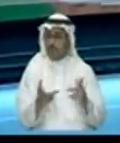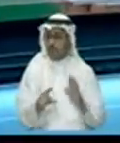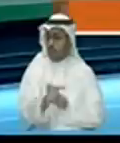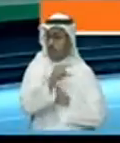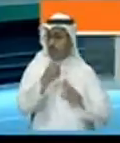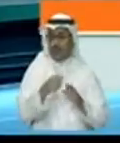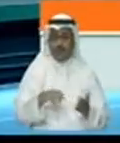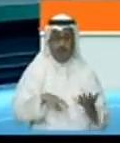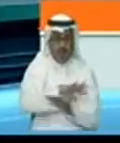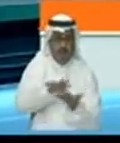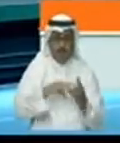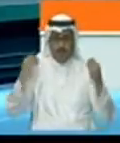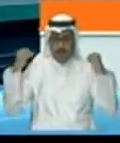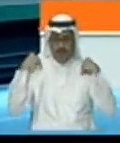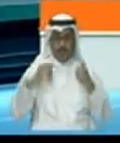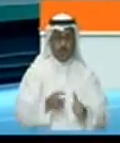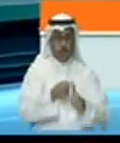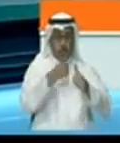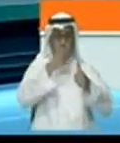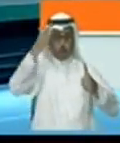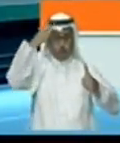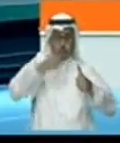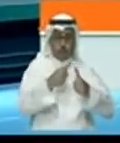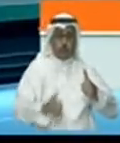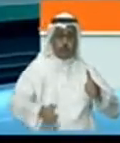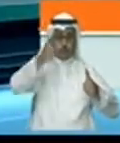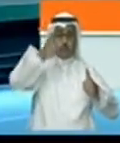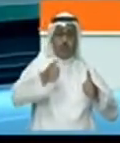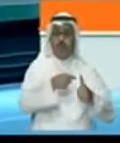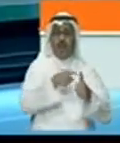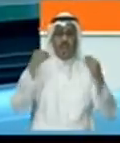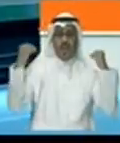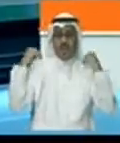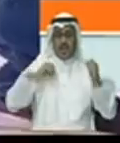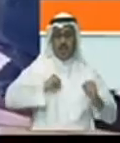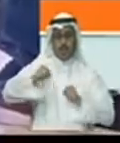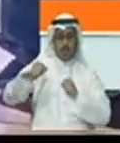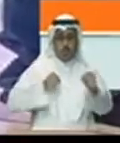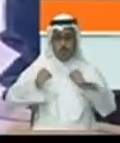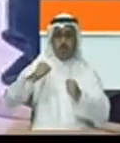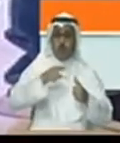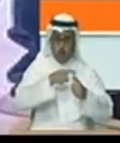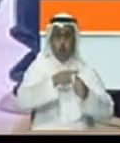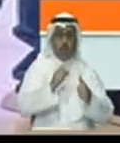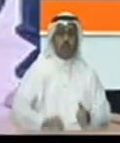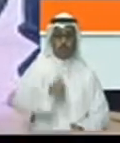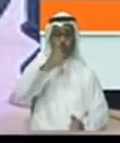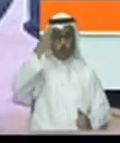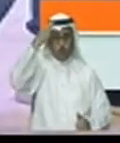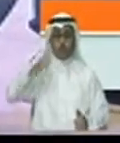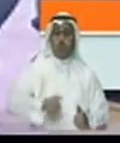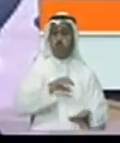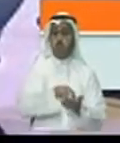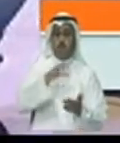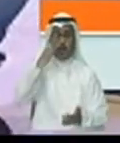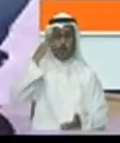في أخبار الرياضة، حقق لاعب منتخبنا الوطني للمواي تاي عبد الله القحطاني الحزام الذهبي لبطولة النخبة الدولية والمقامة في